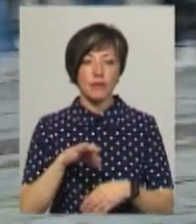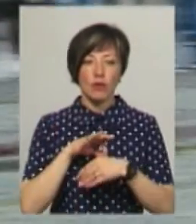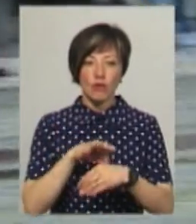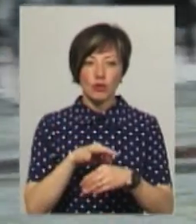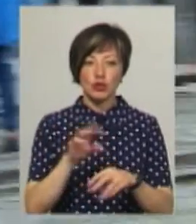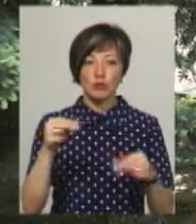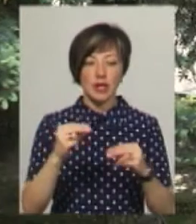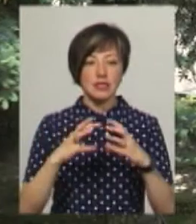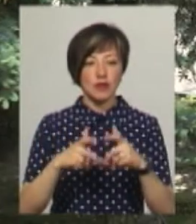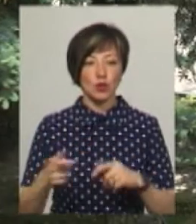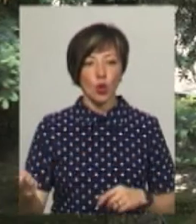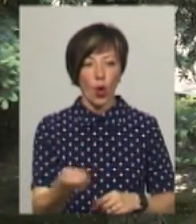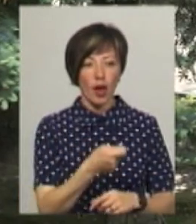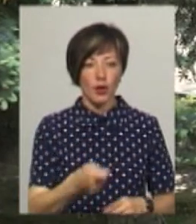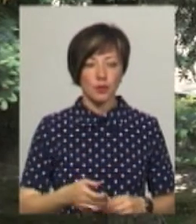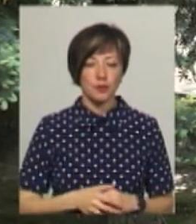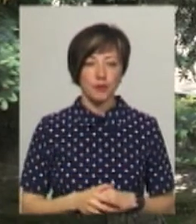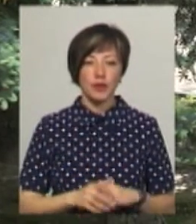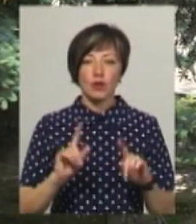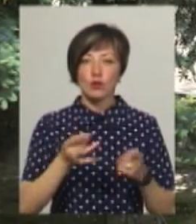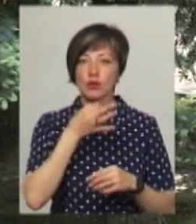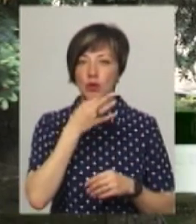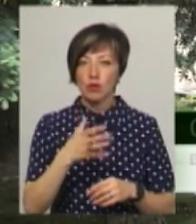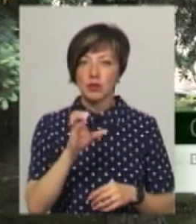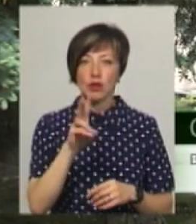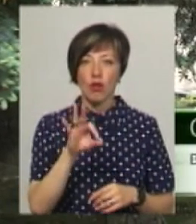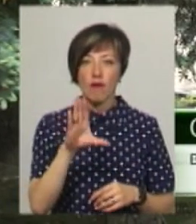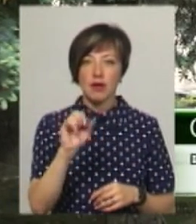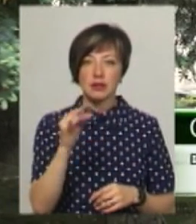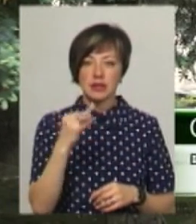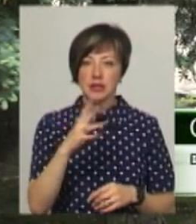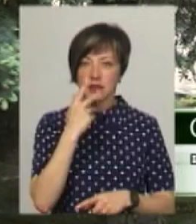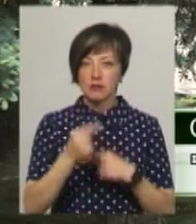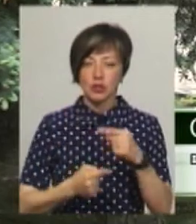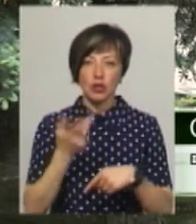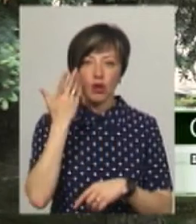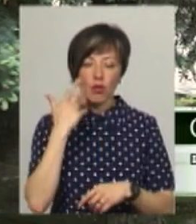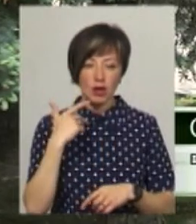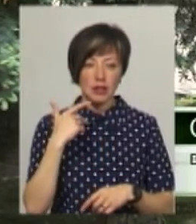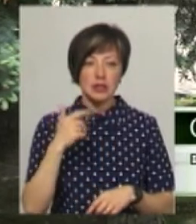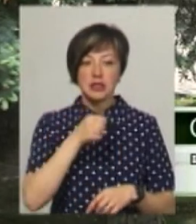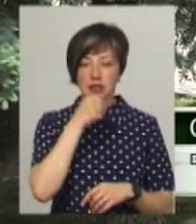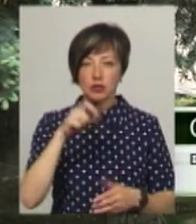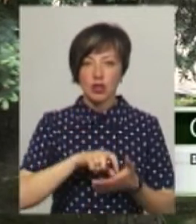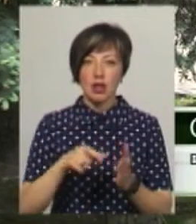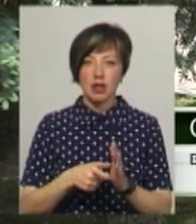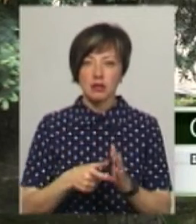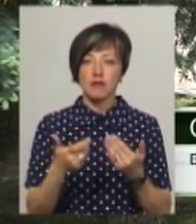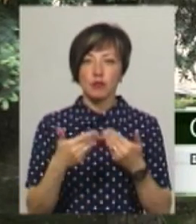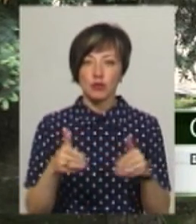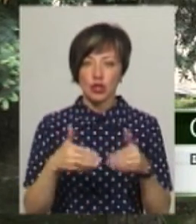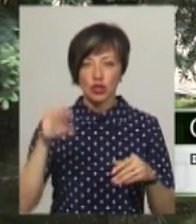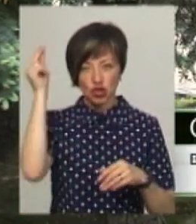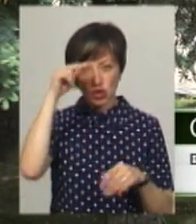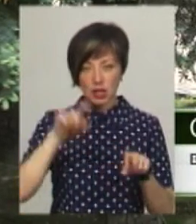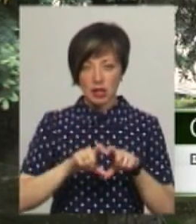чемпіонат світу з хокею. Дуже сподобався словацький звичай, коли старшокласники, випускники